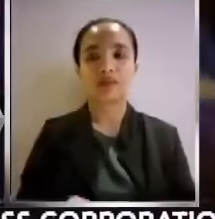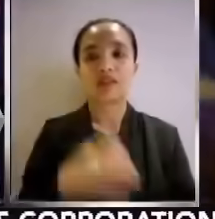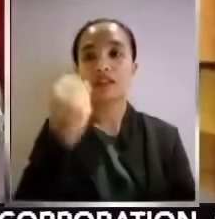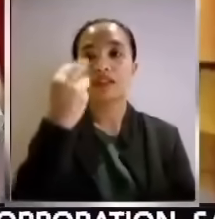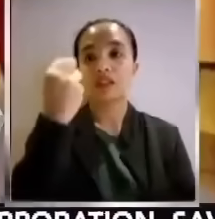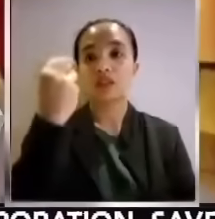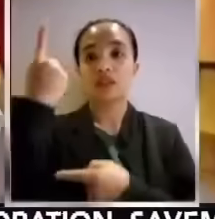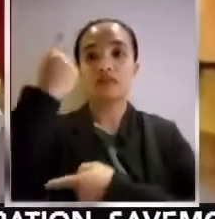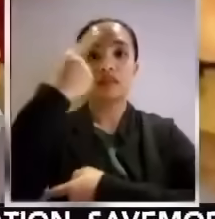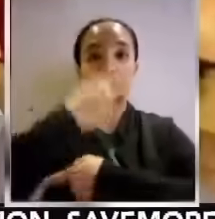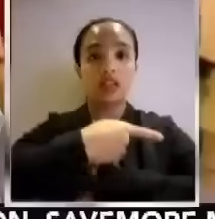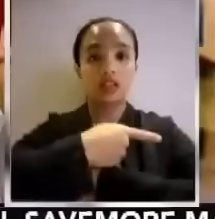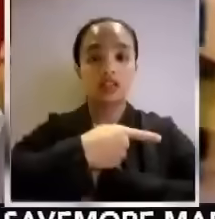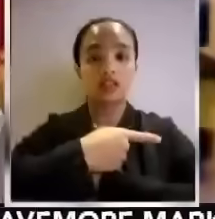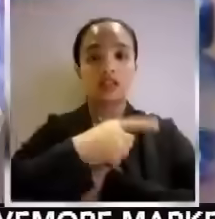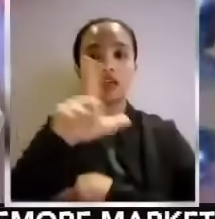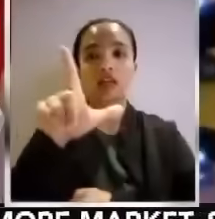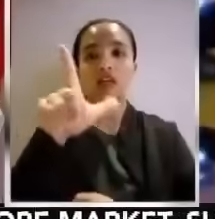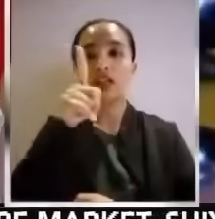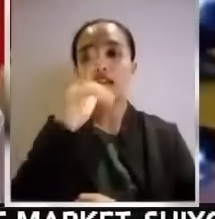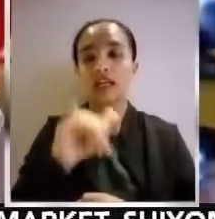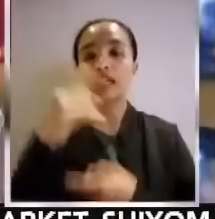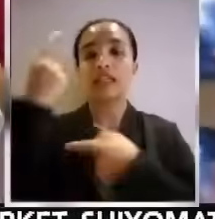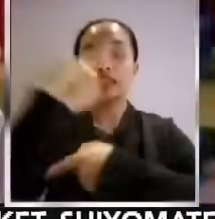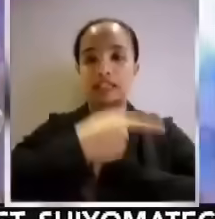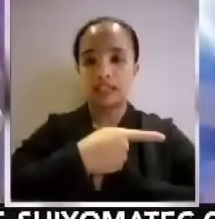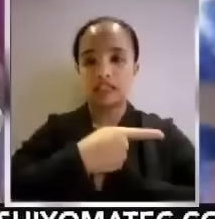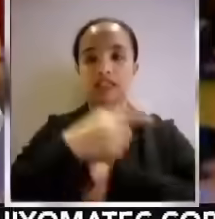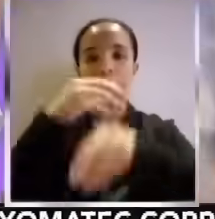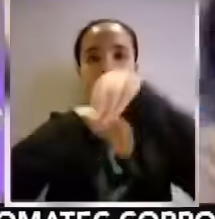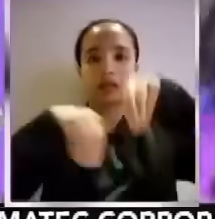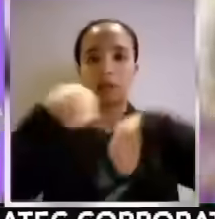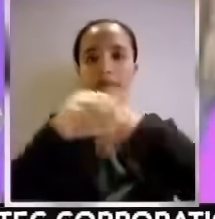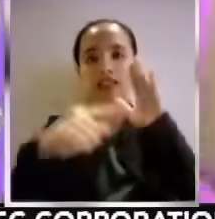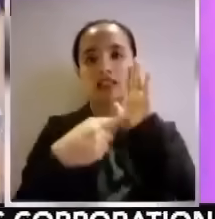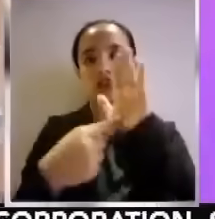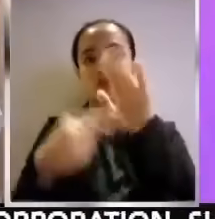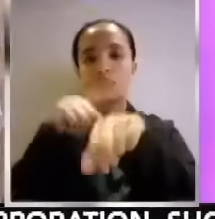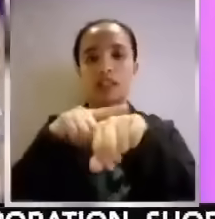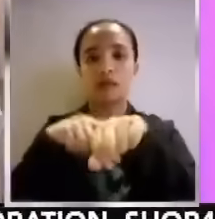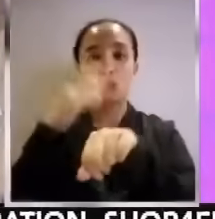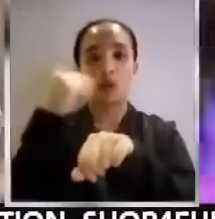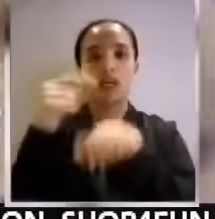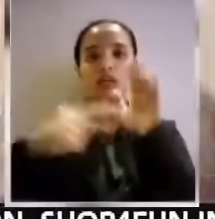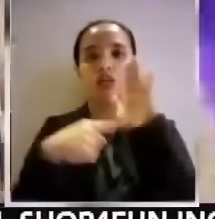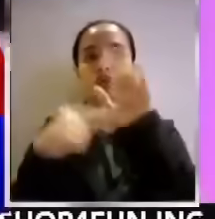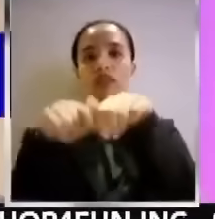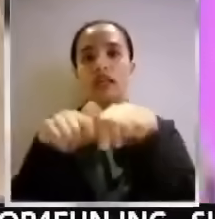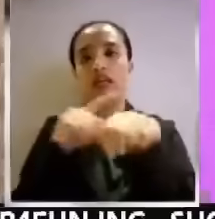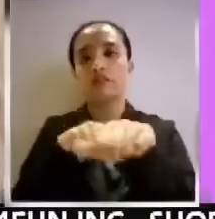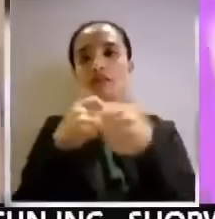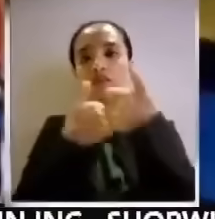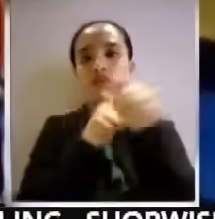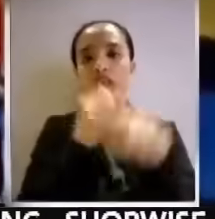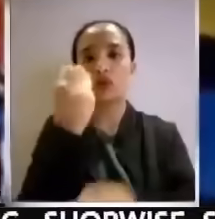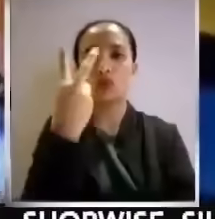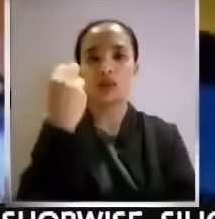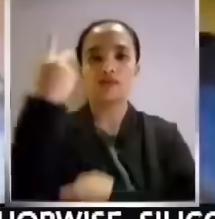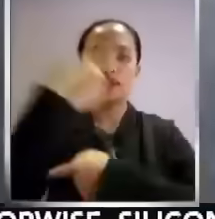It's Your Lucky Day sa programang It's Showtime na sumunod sa 12-day suspension order na ipinataw ng